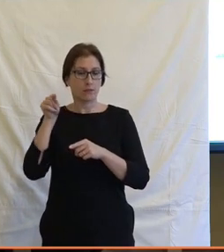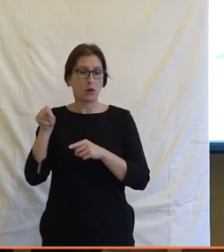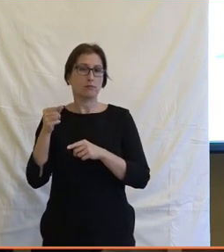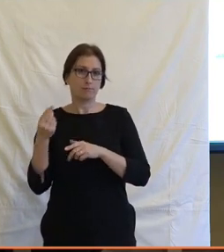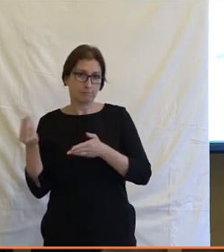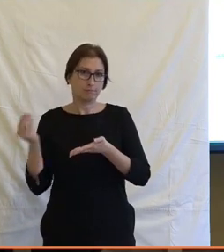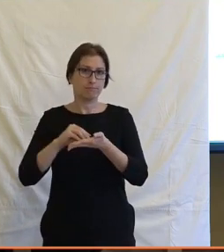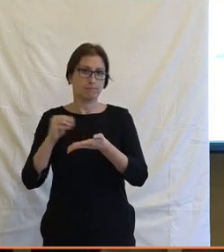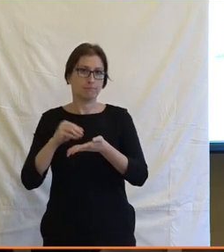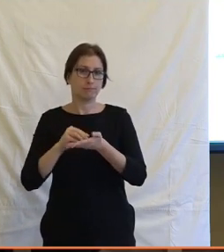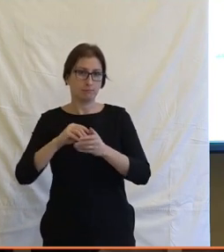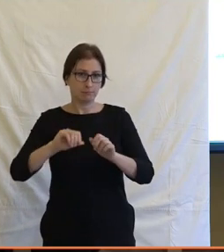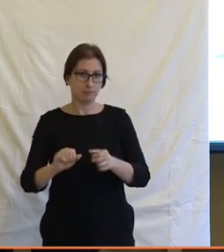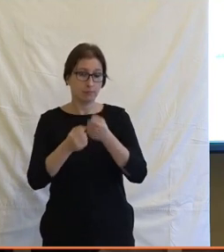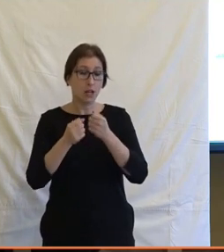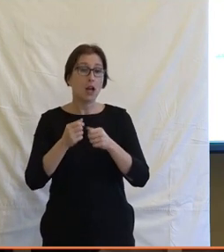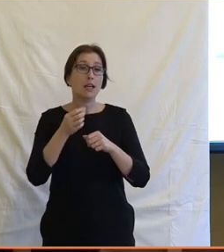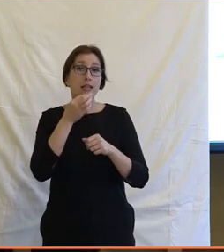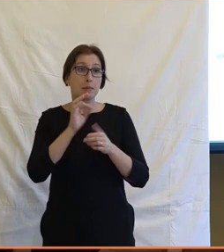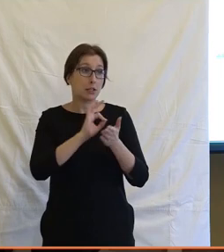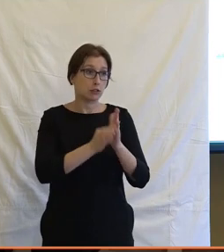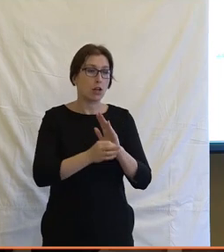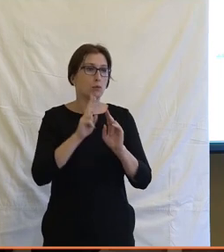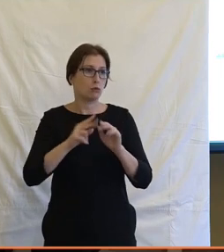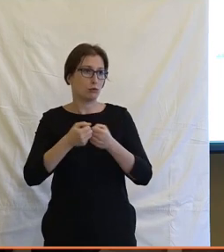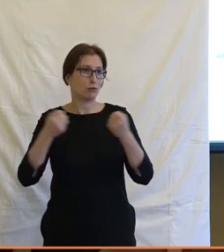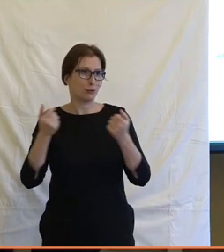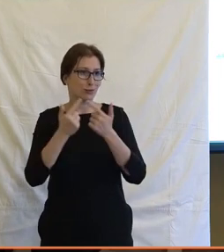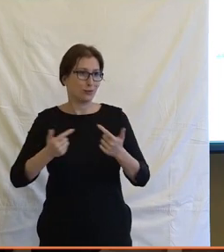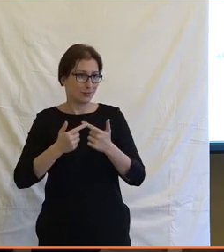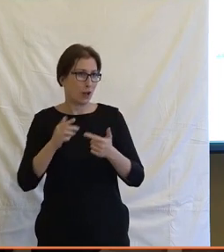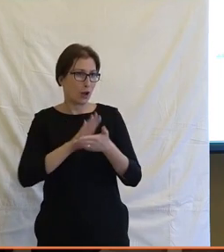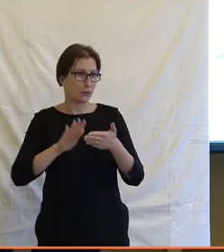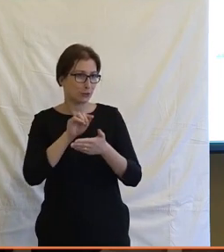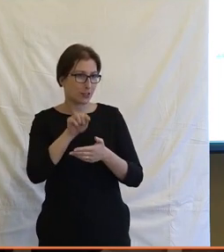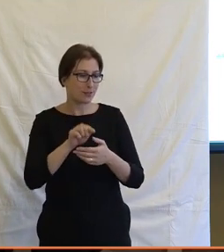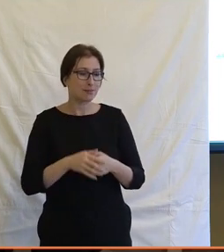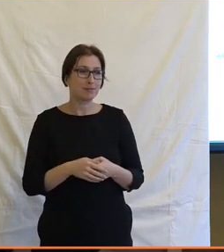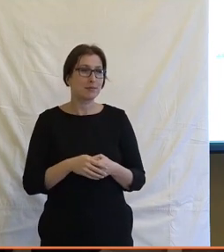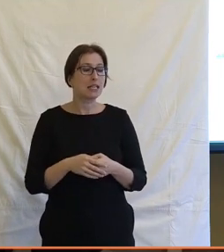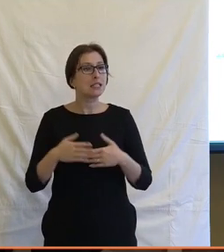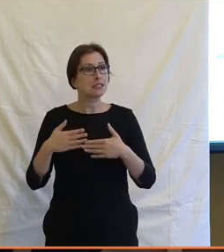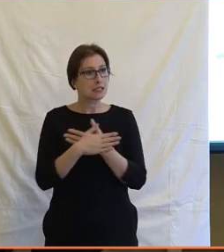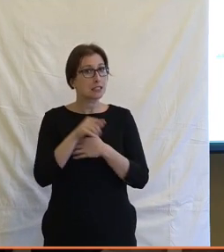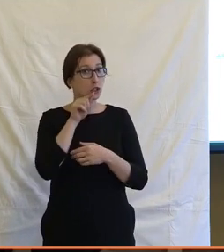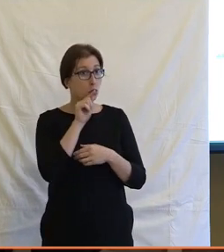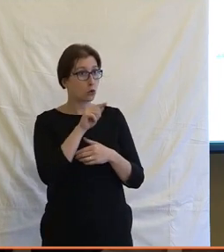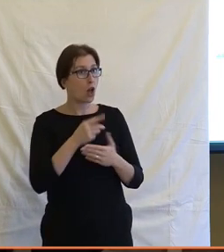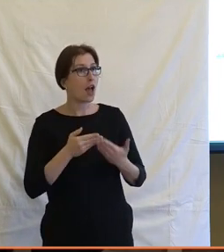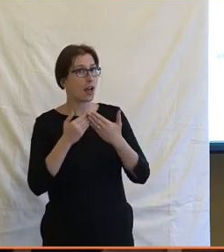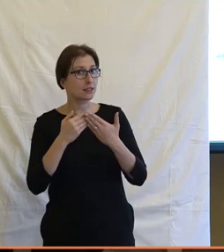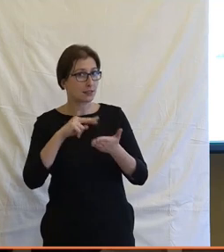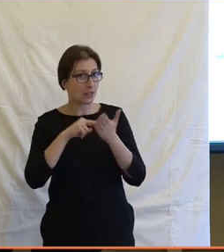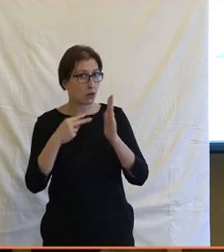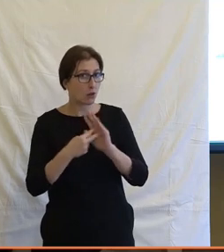My se k němu potom, jestli bude čas, vrátíme, ale odpovíme takto na otázku. Vnímáte i toto jako asistivní technologie?